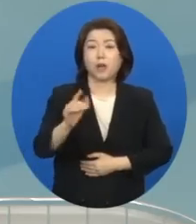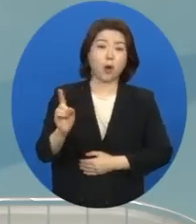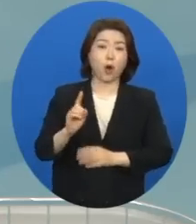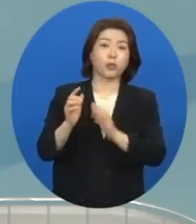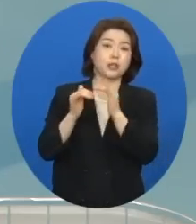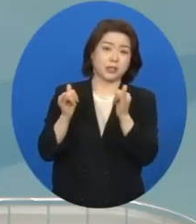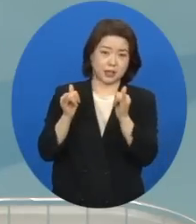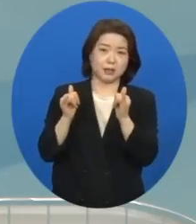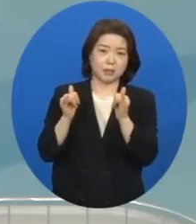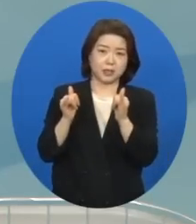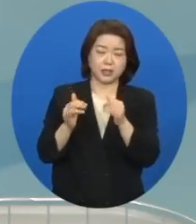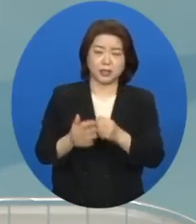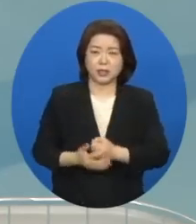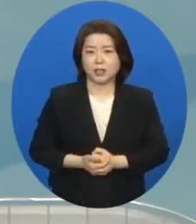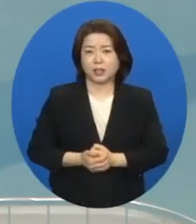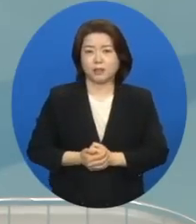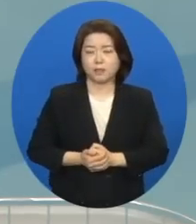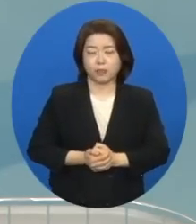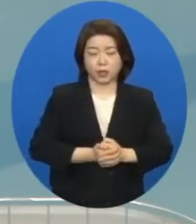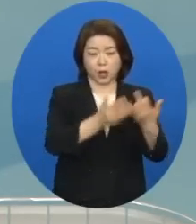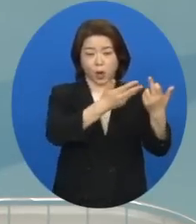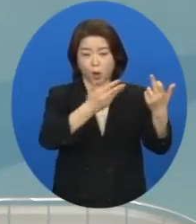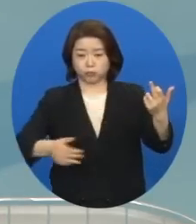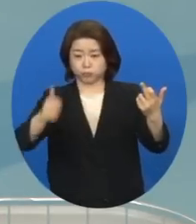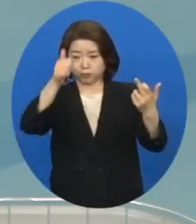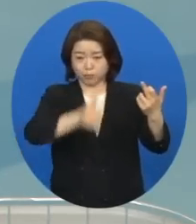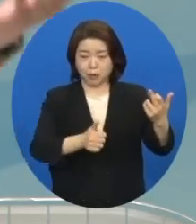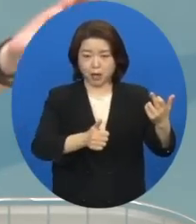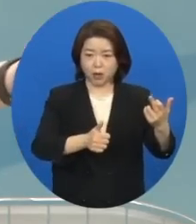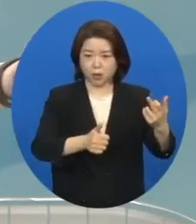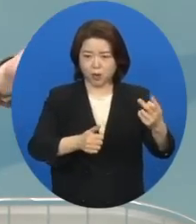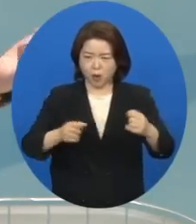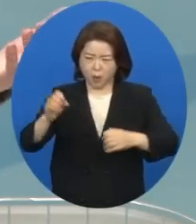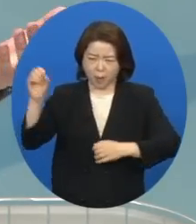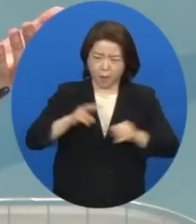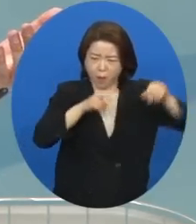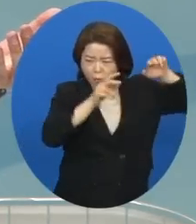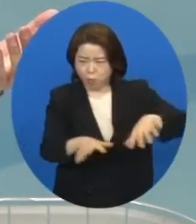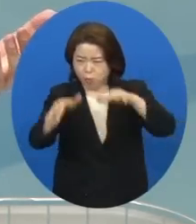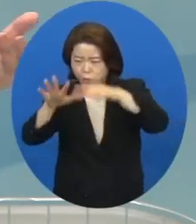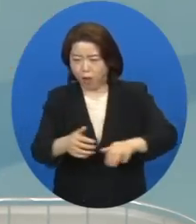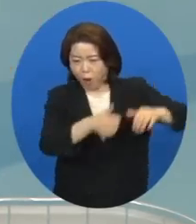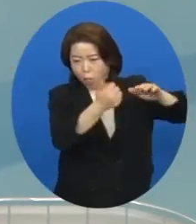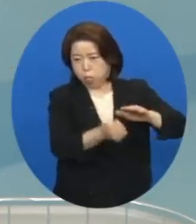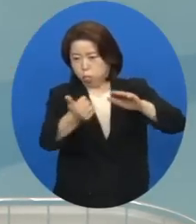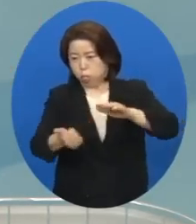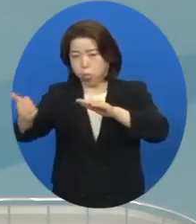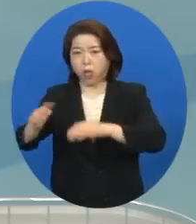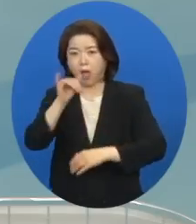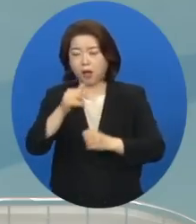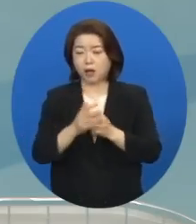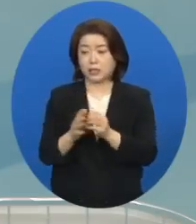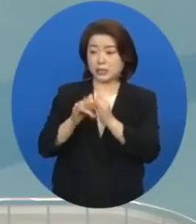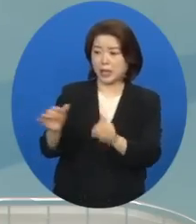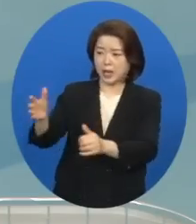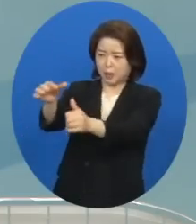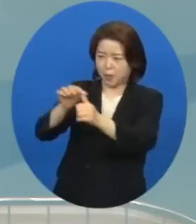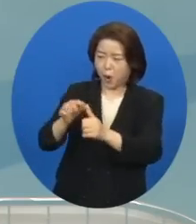사람이 강물에 빠져서 급류에 휩쓸려 가고 있습니다. 사람들이 그를 구원해